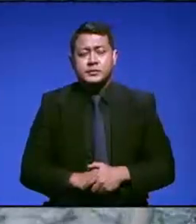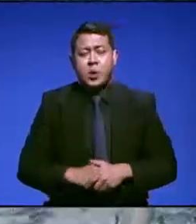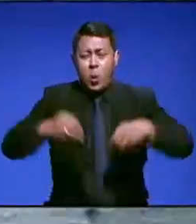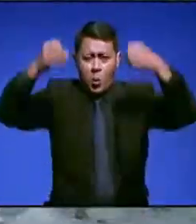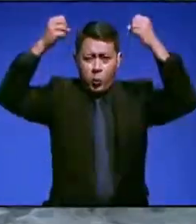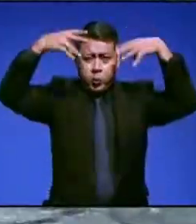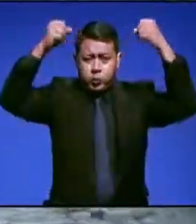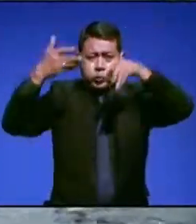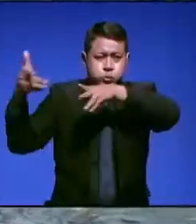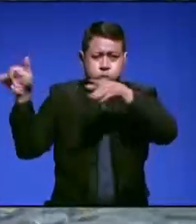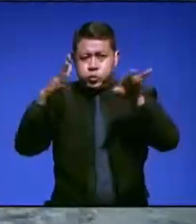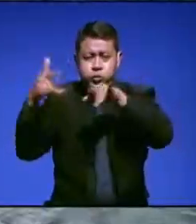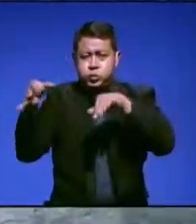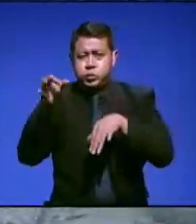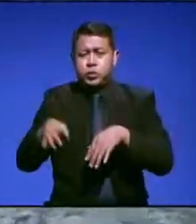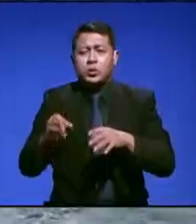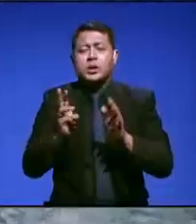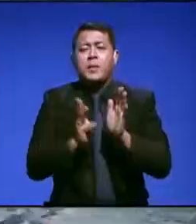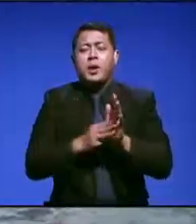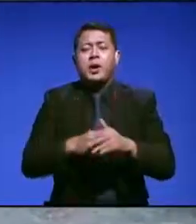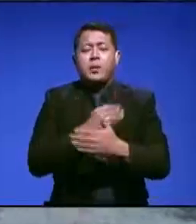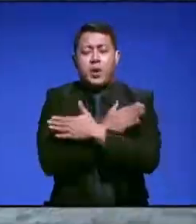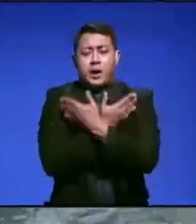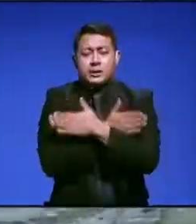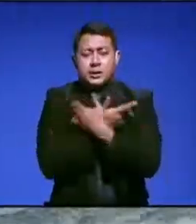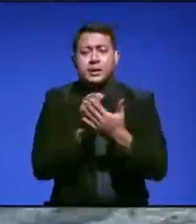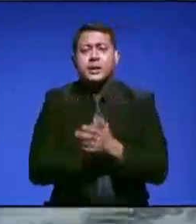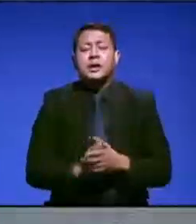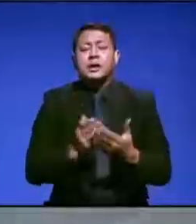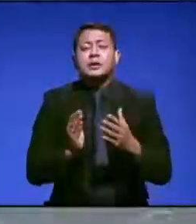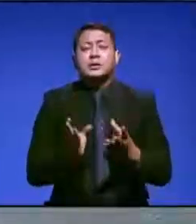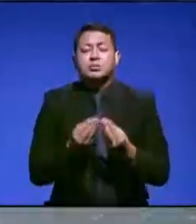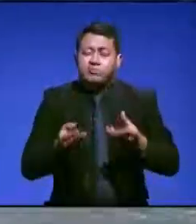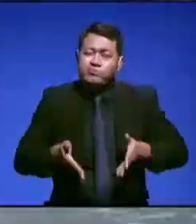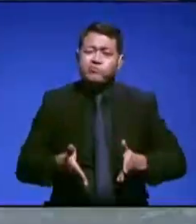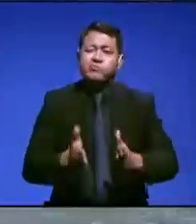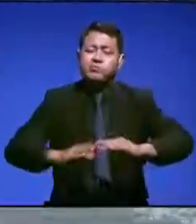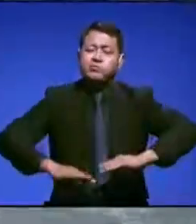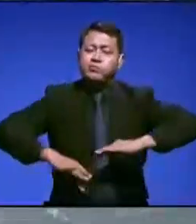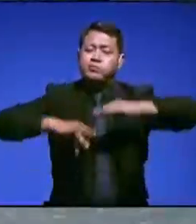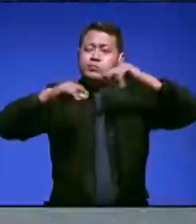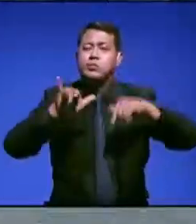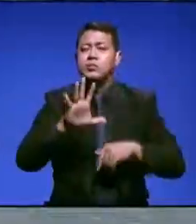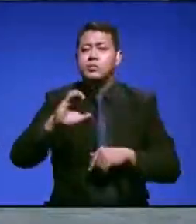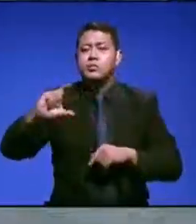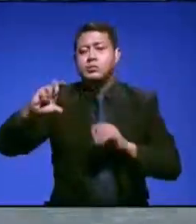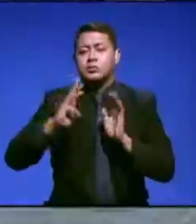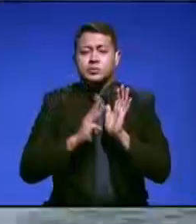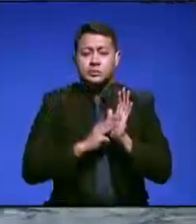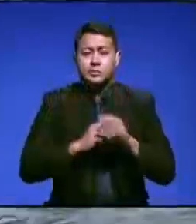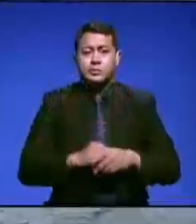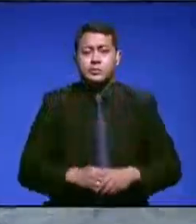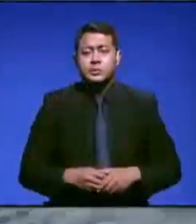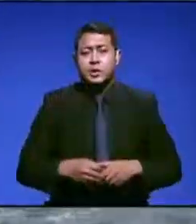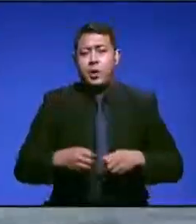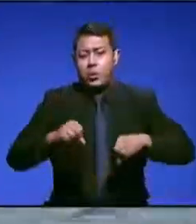Hujan lebat disertai angin kencang melanda kota Melabo di Aceh. Akibatnya sejumlah jalan terendam banjir setinggi sekitar 50 cm.